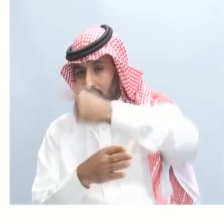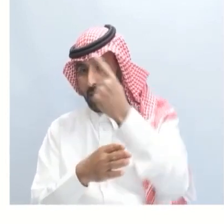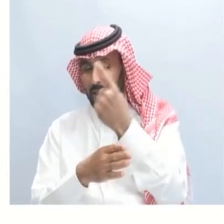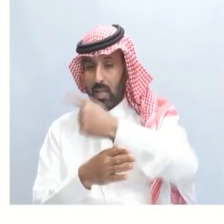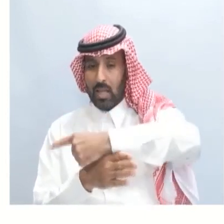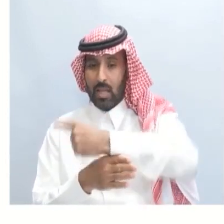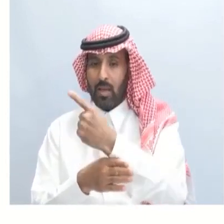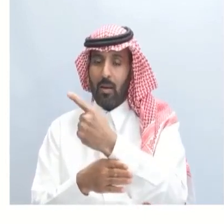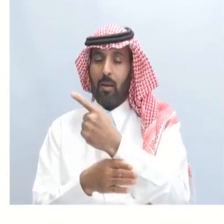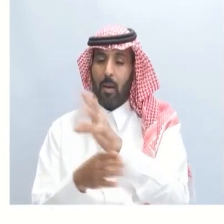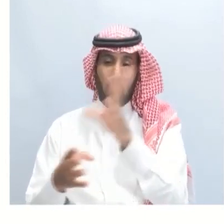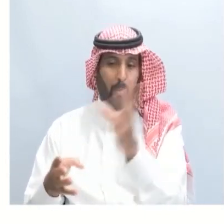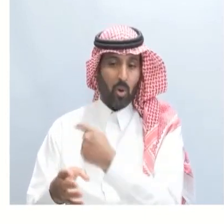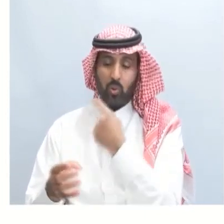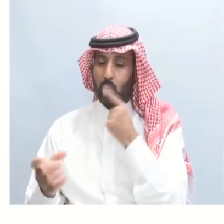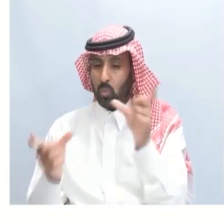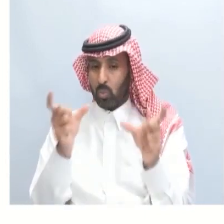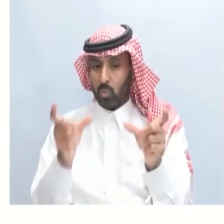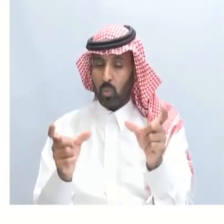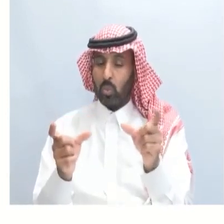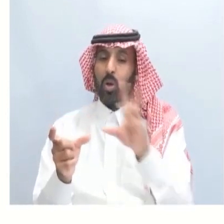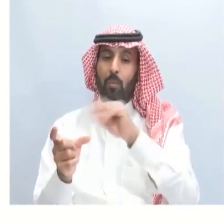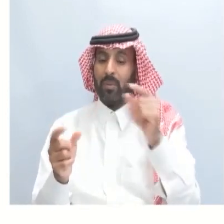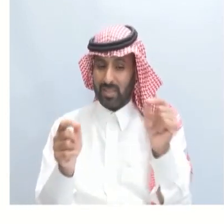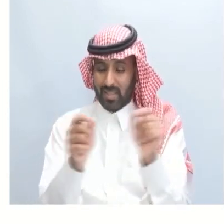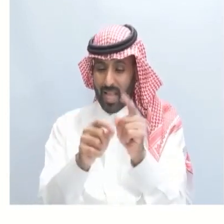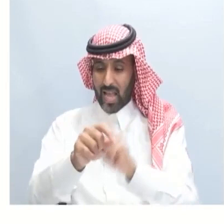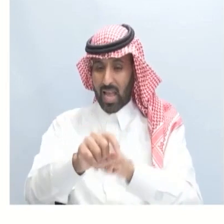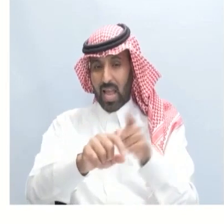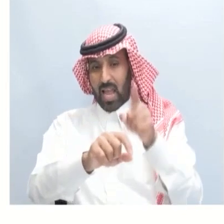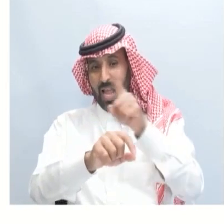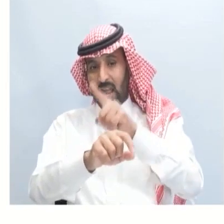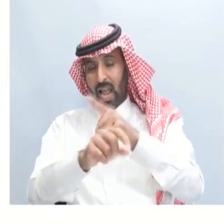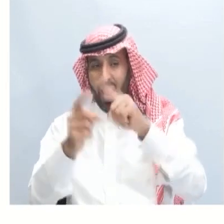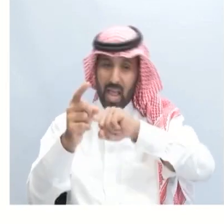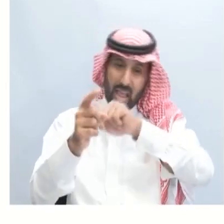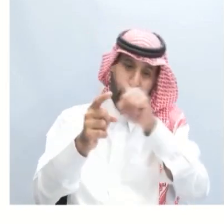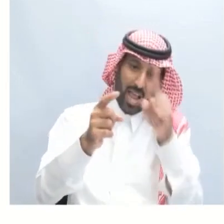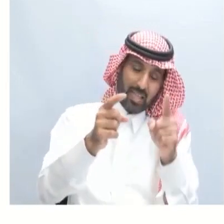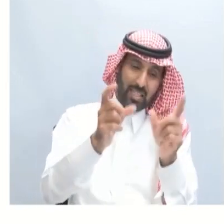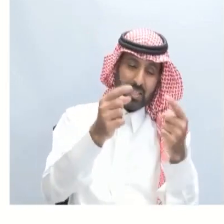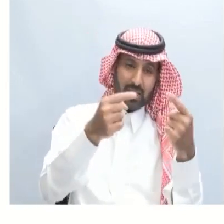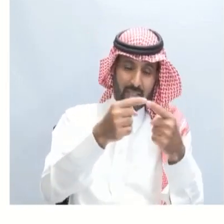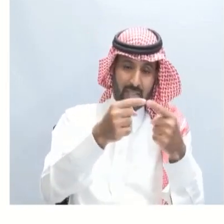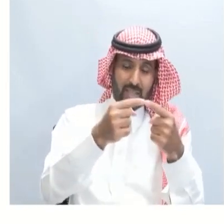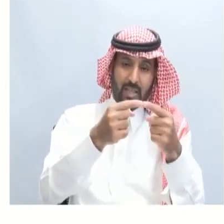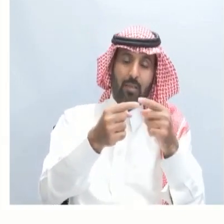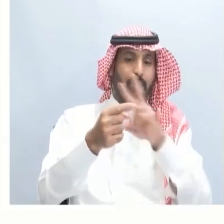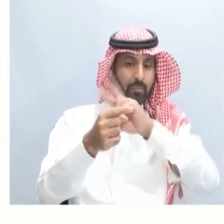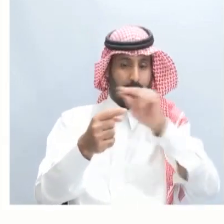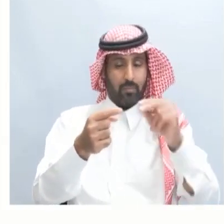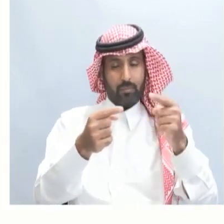يكون مجموع العزوم مع عقارب الساعه عكس مجموع العزوم مساوي مجموع